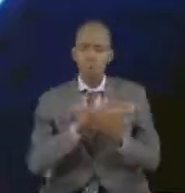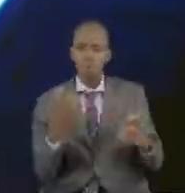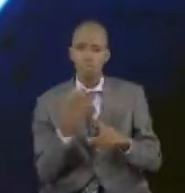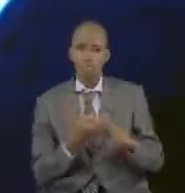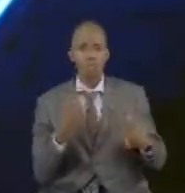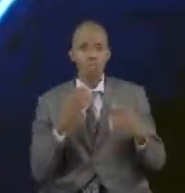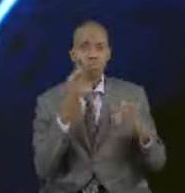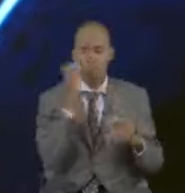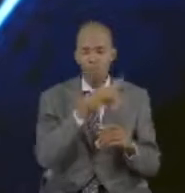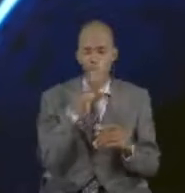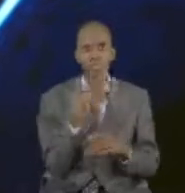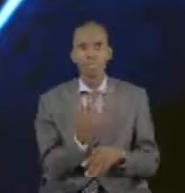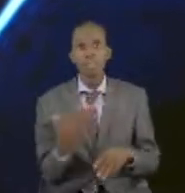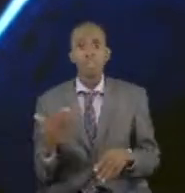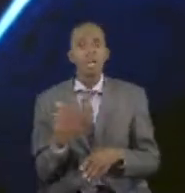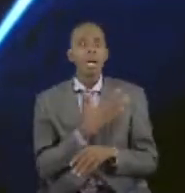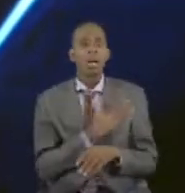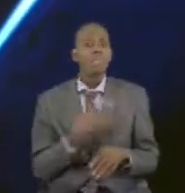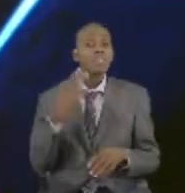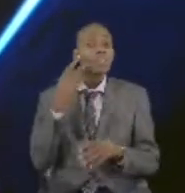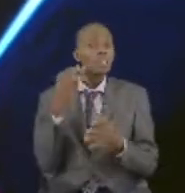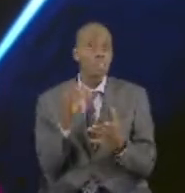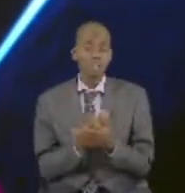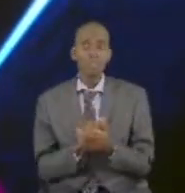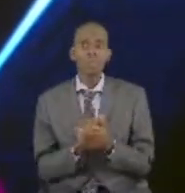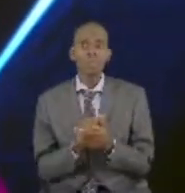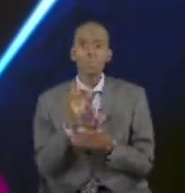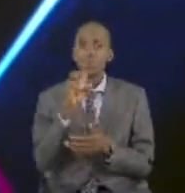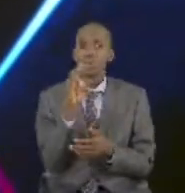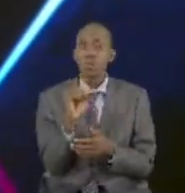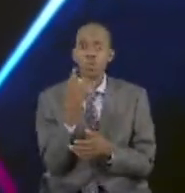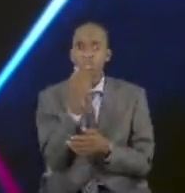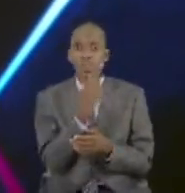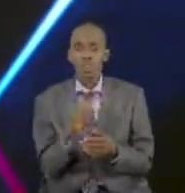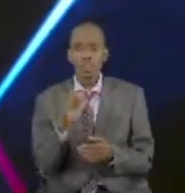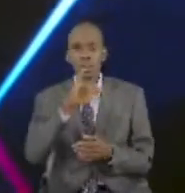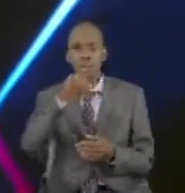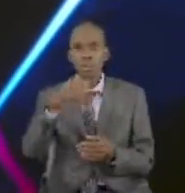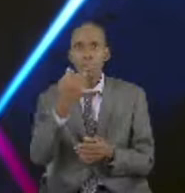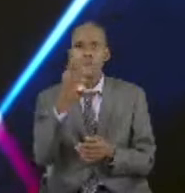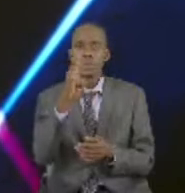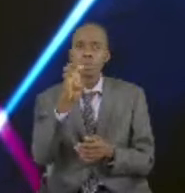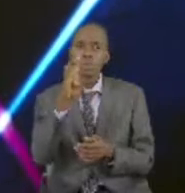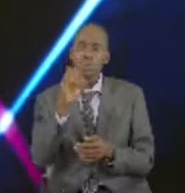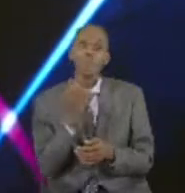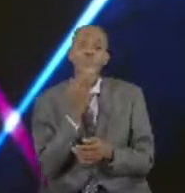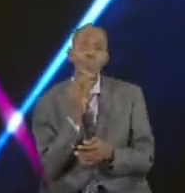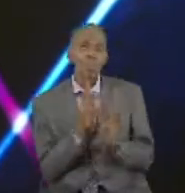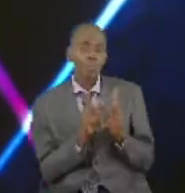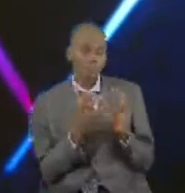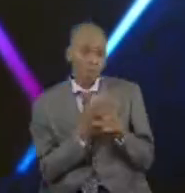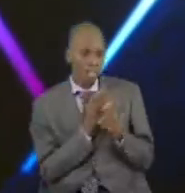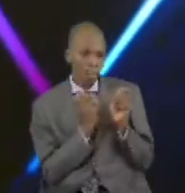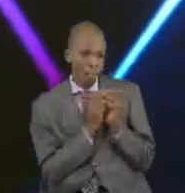bible on dit les hommes qui ont bouleversé le monde sortait aussi venu ici alors les juifs à se